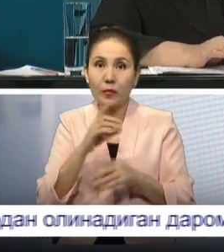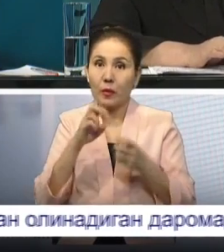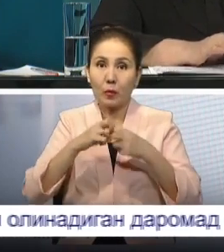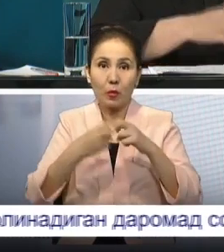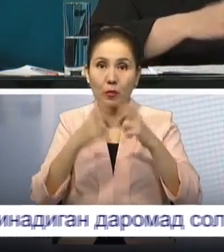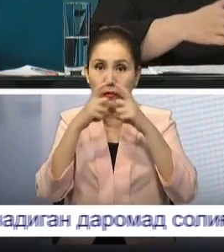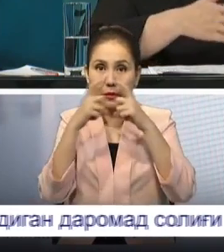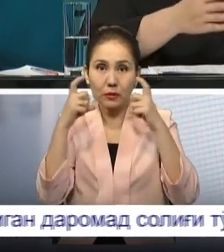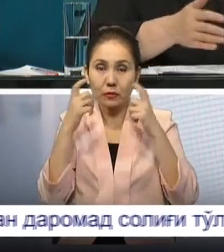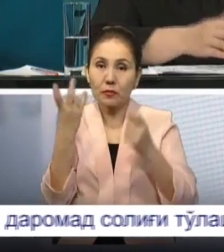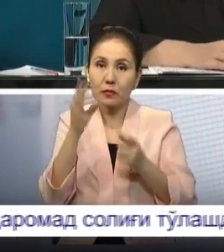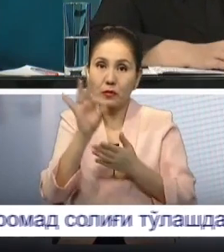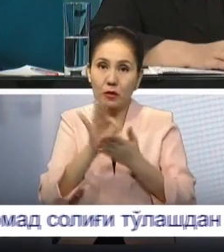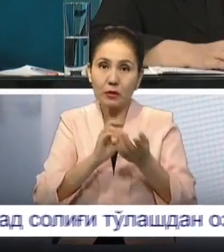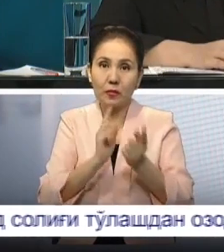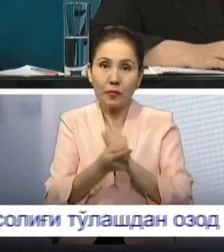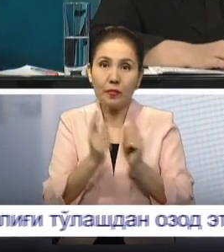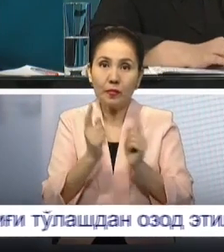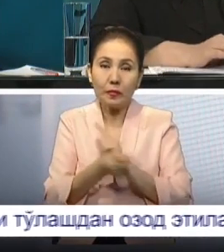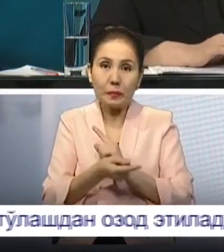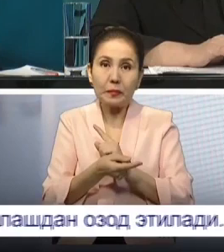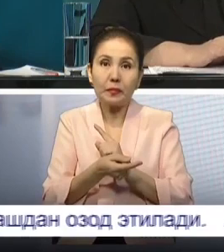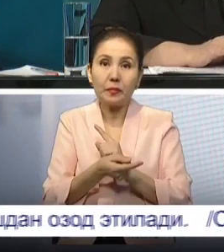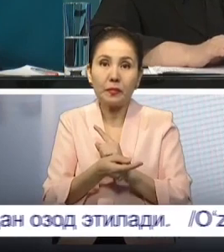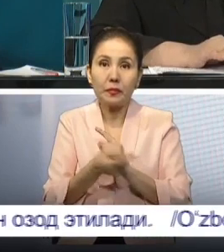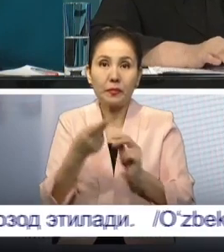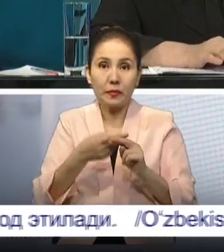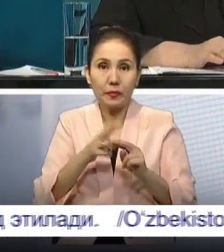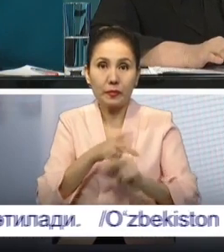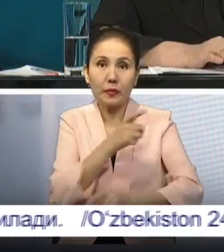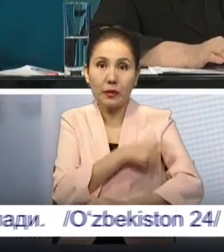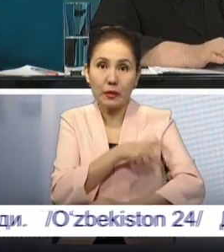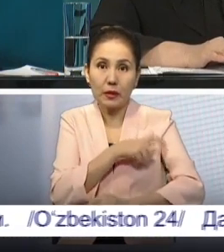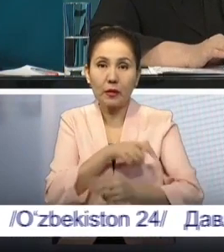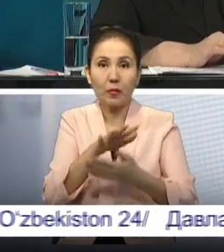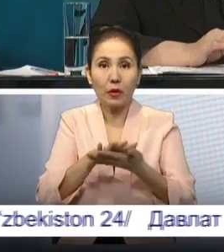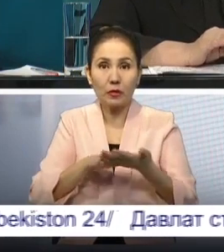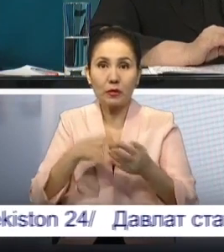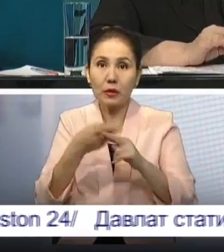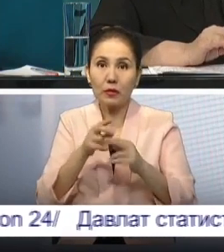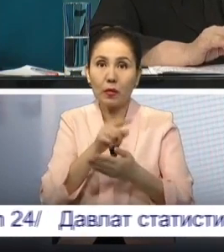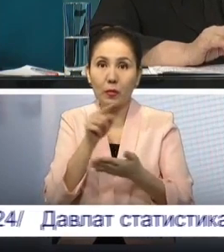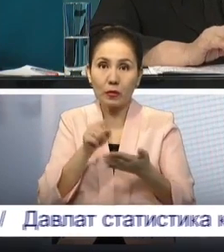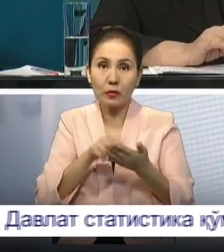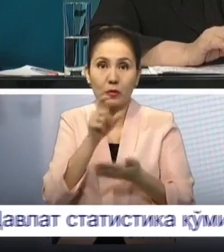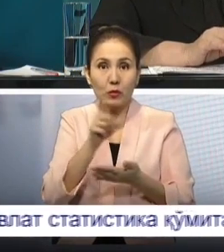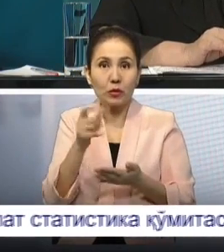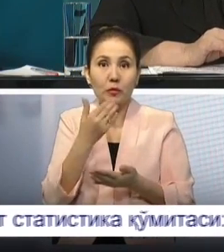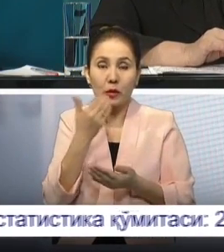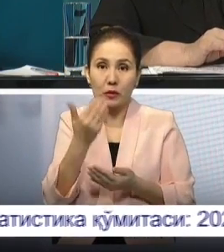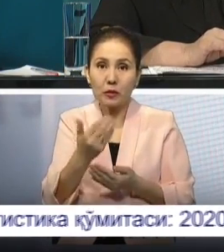не будет. И надо их часто менять, потому что это требование санитарной гигиены. Ну вот в продолжении этого вопроса люди